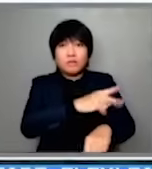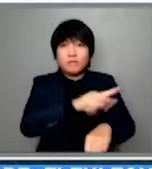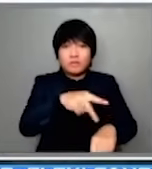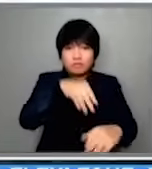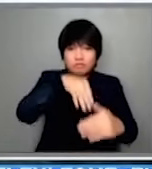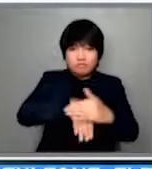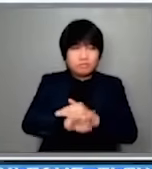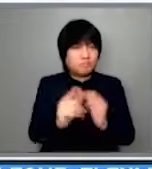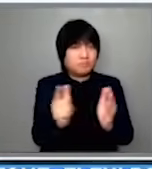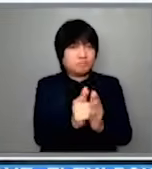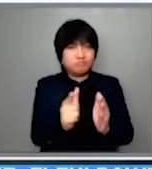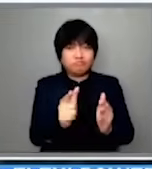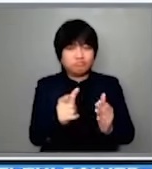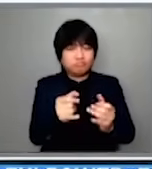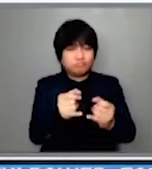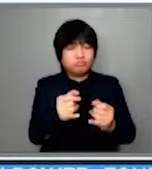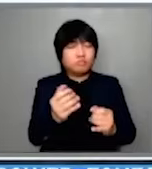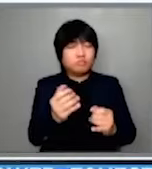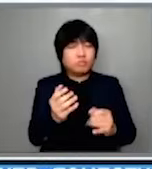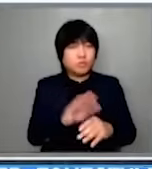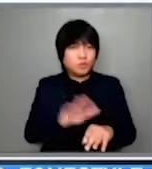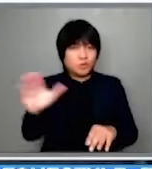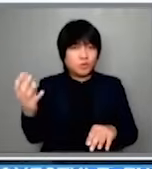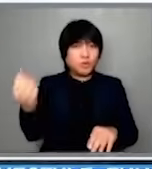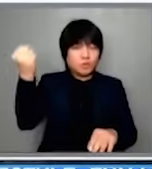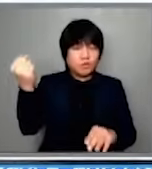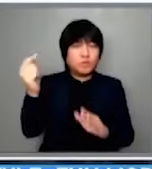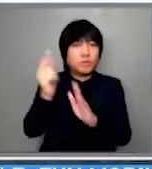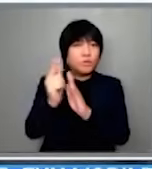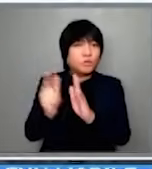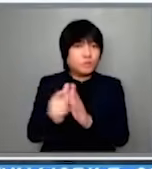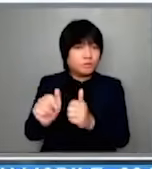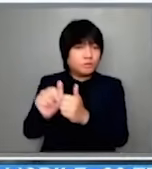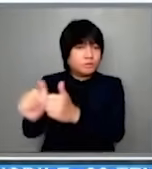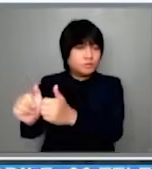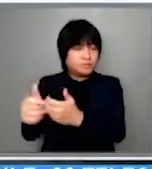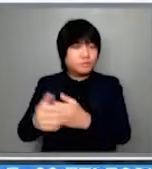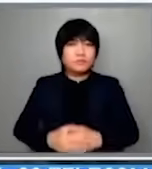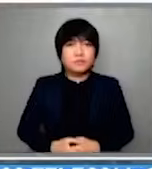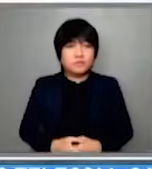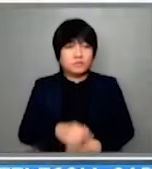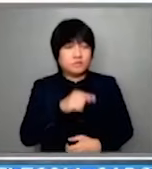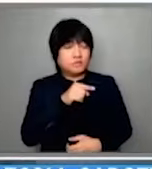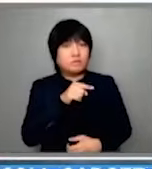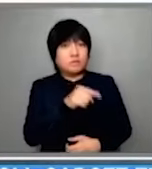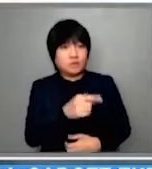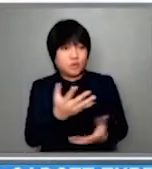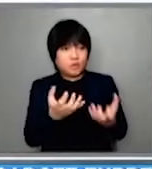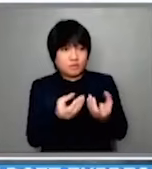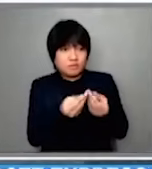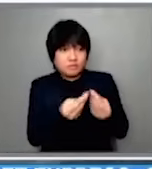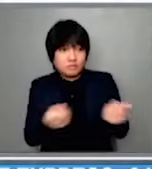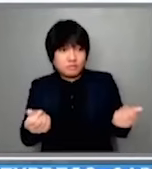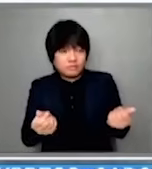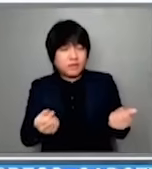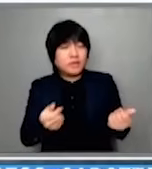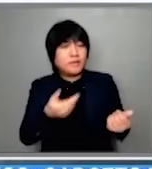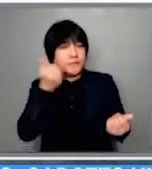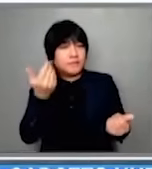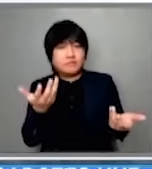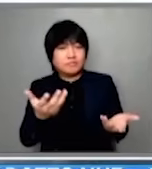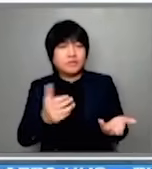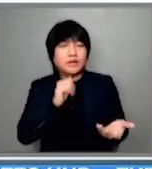hakbang, kumilos ng naaayon sa China at bumalik sa tamang daan para marisolba ang pagkakaiba ng dalawang bansa sa issue.